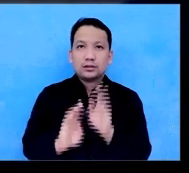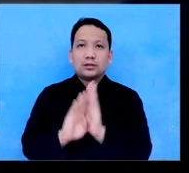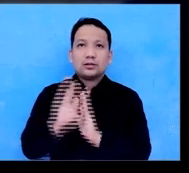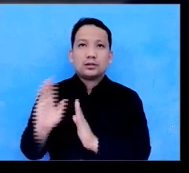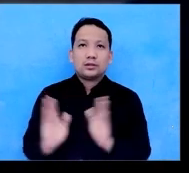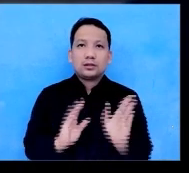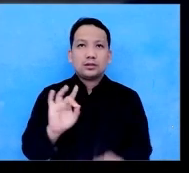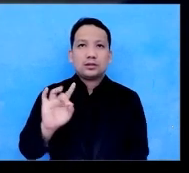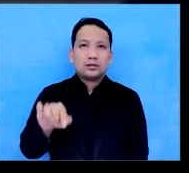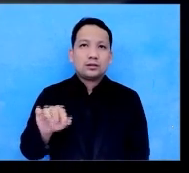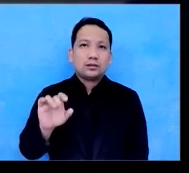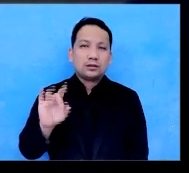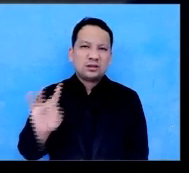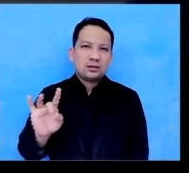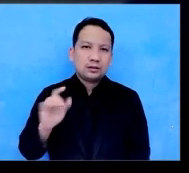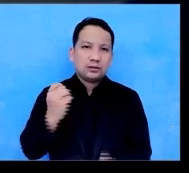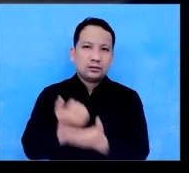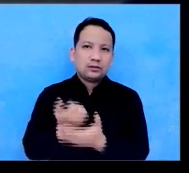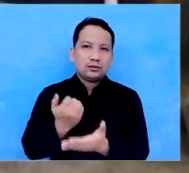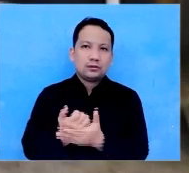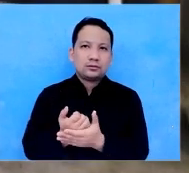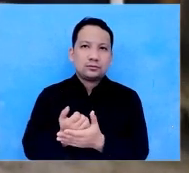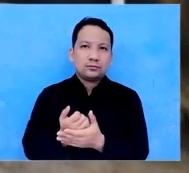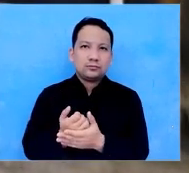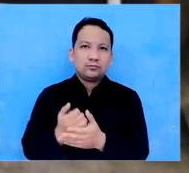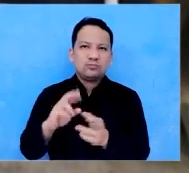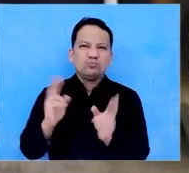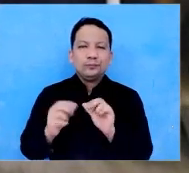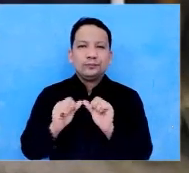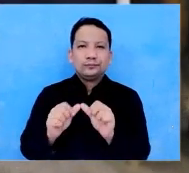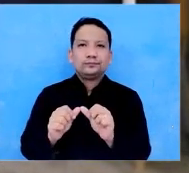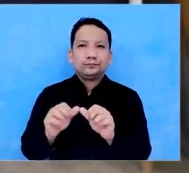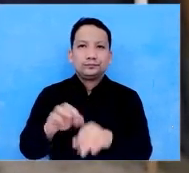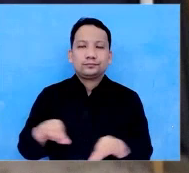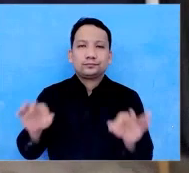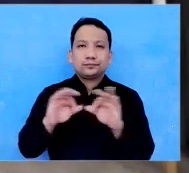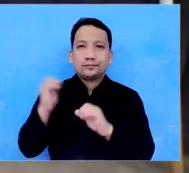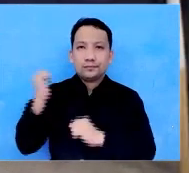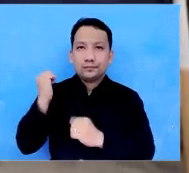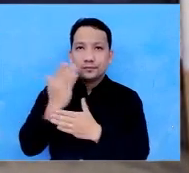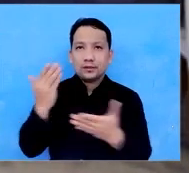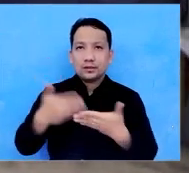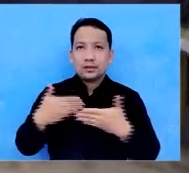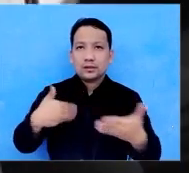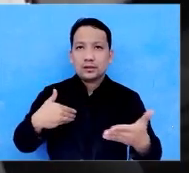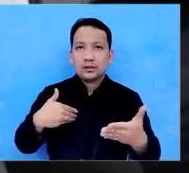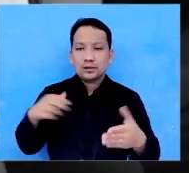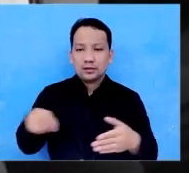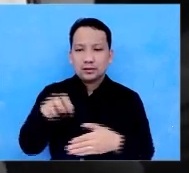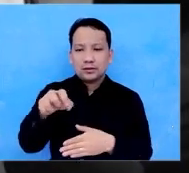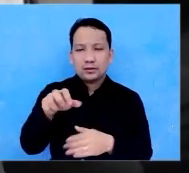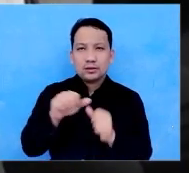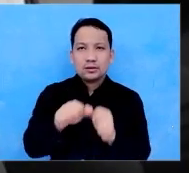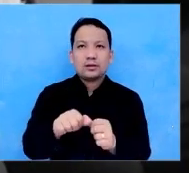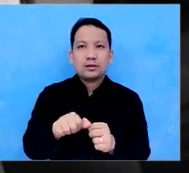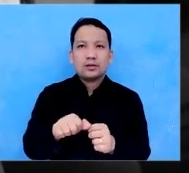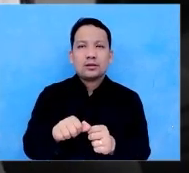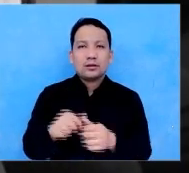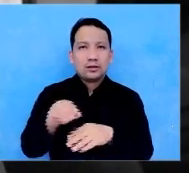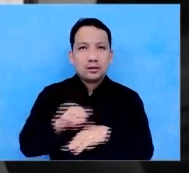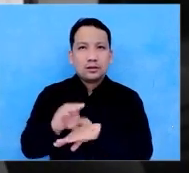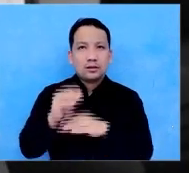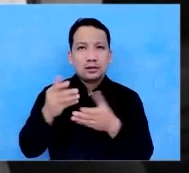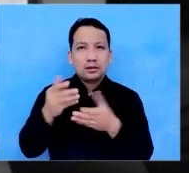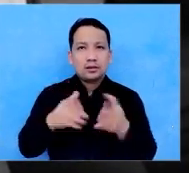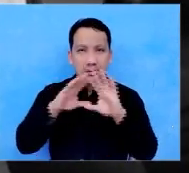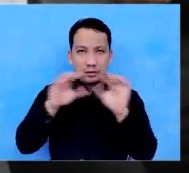8-Point Economic Agenda at Economic Reforms, gaya ng kanyang sinasabi bago ang kanyang pagbiyahe. Kinonsulta na raw ng Pangulo